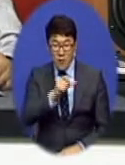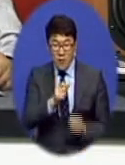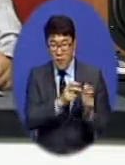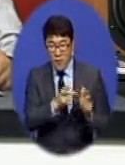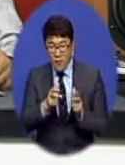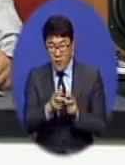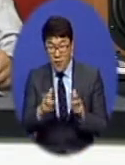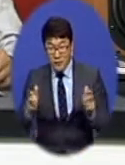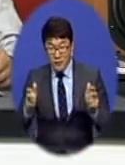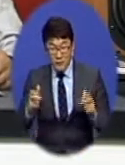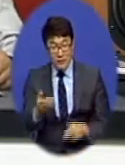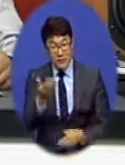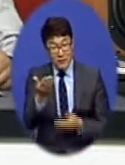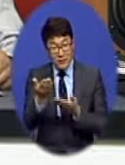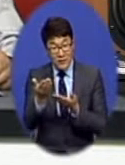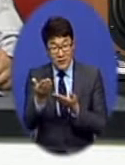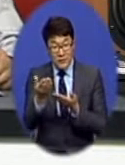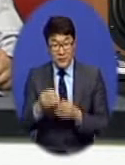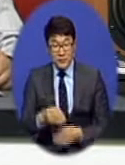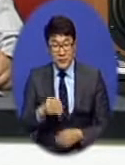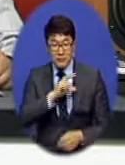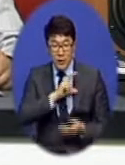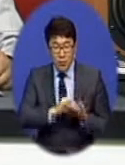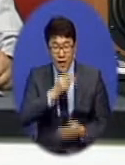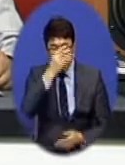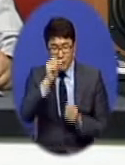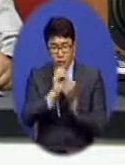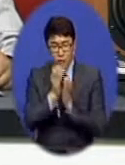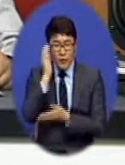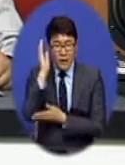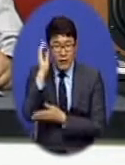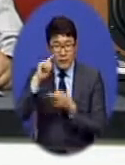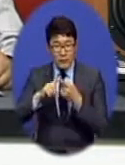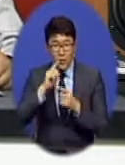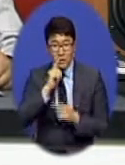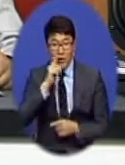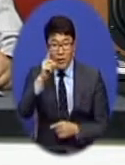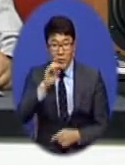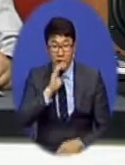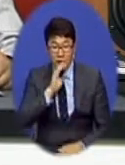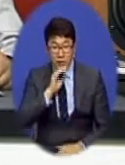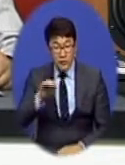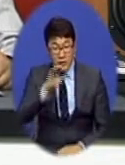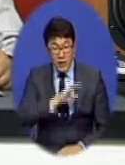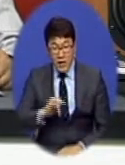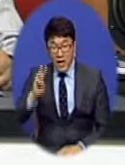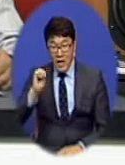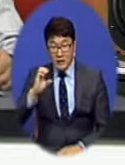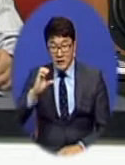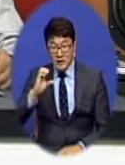저희 예. 송용봉님이 예. 할미꽃 사연 신청해 주셨어요. 예예예. 예, 예. 저희 MC 분들 중에 혹시나